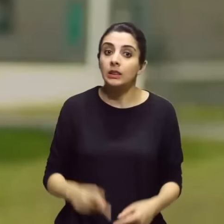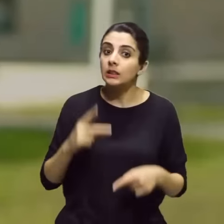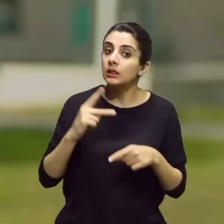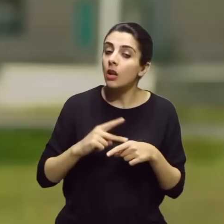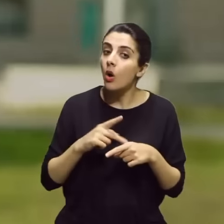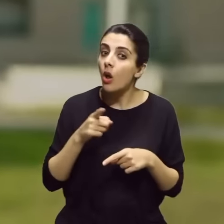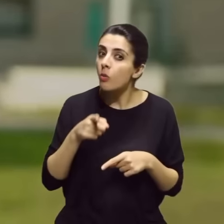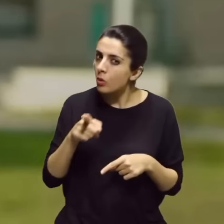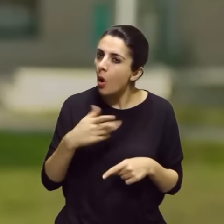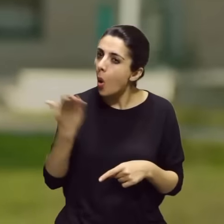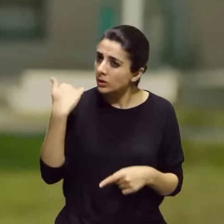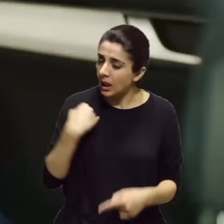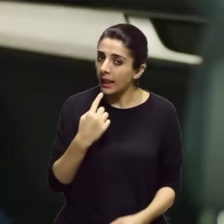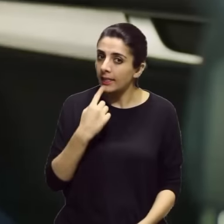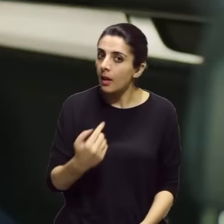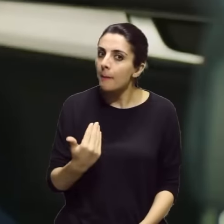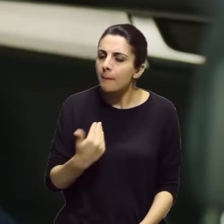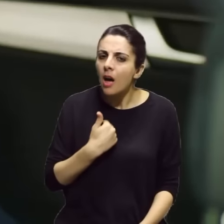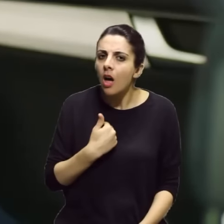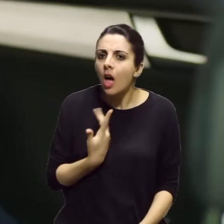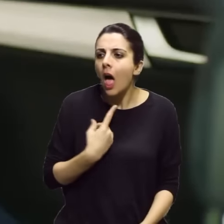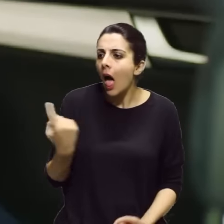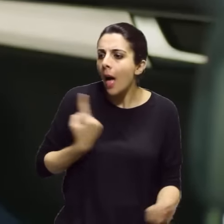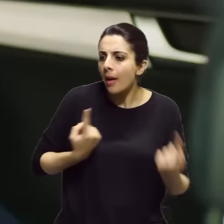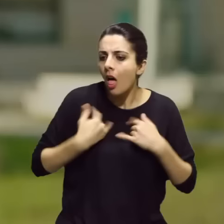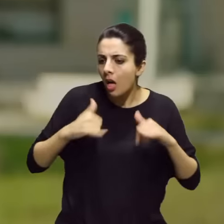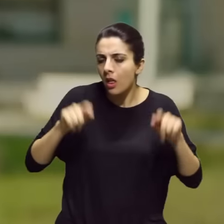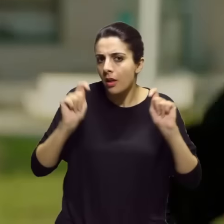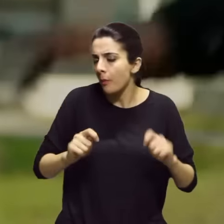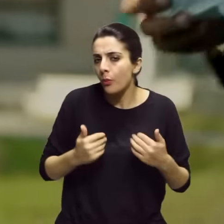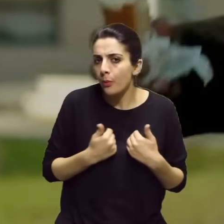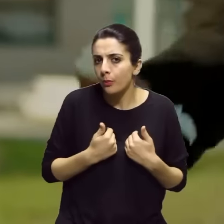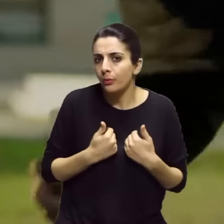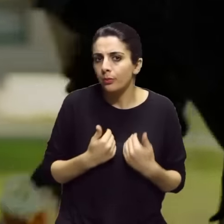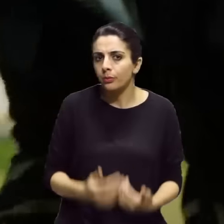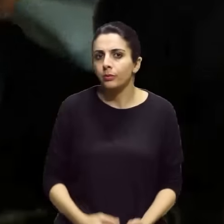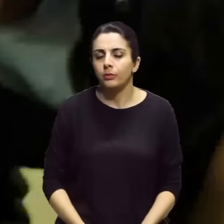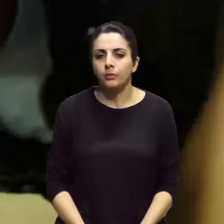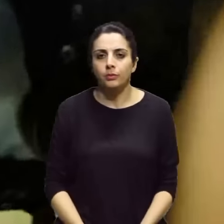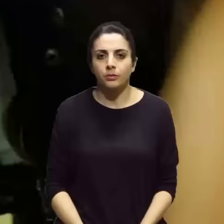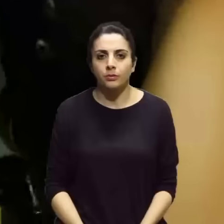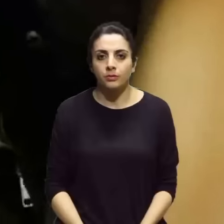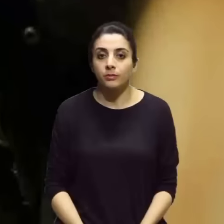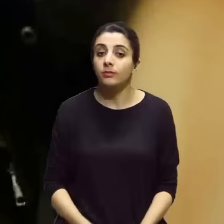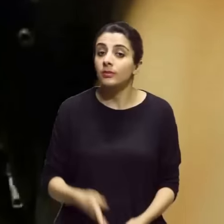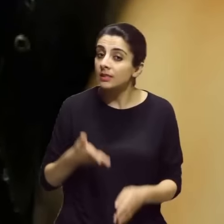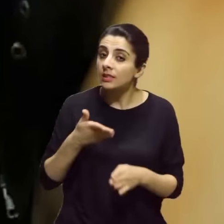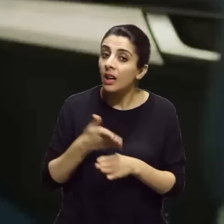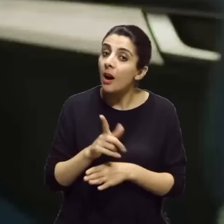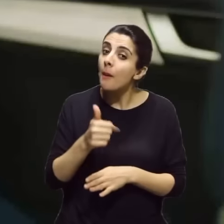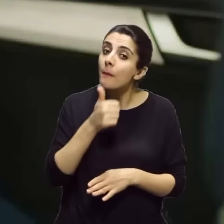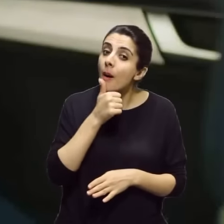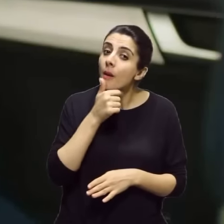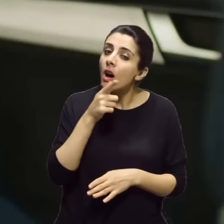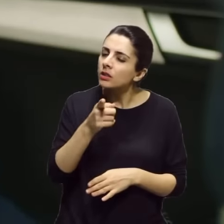Zeyno, bunu sana daha önce de söyledim. Ben sadece emirleri uyguluyorum. Arabaya eğiliyorlar. Esas